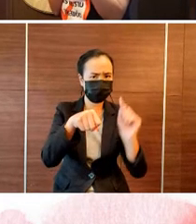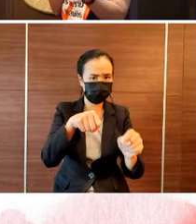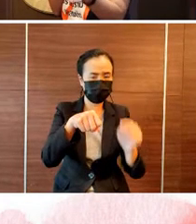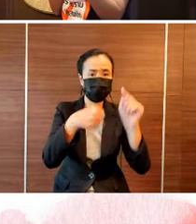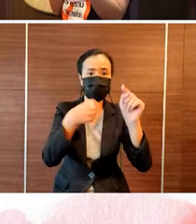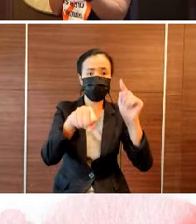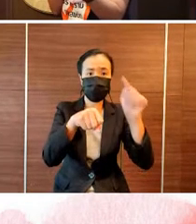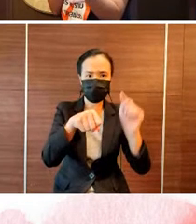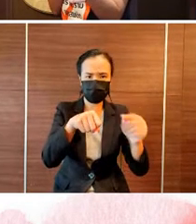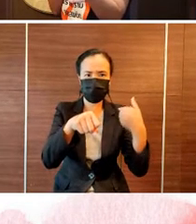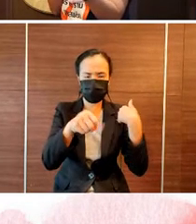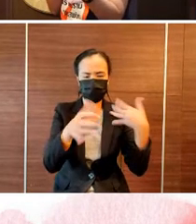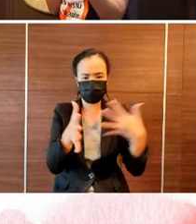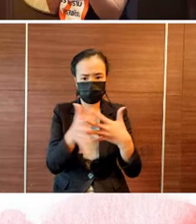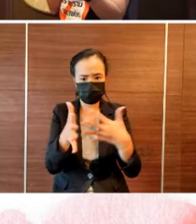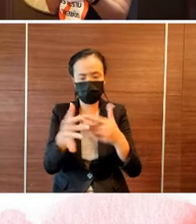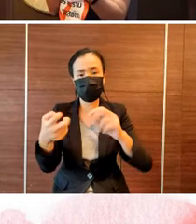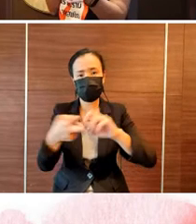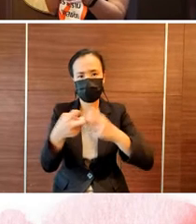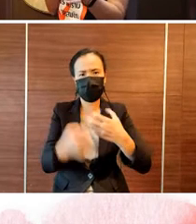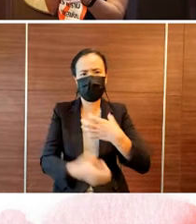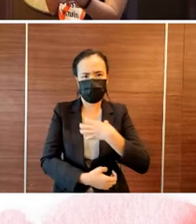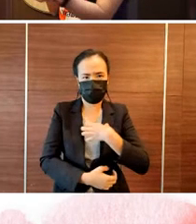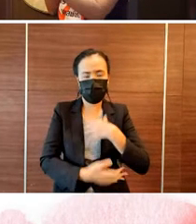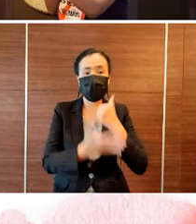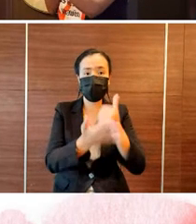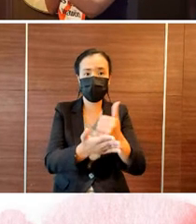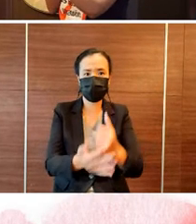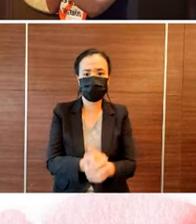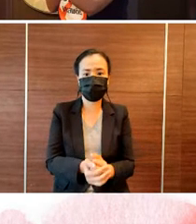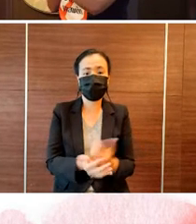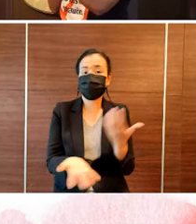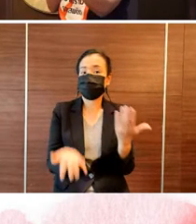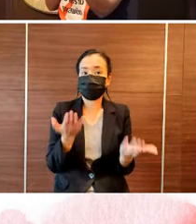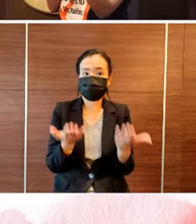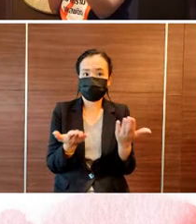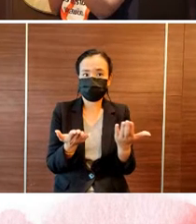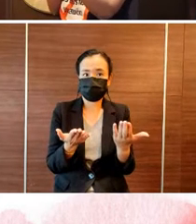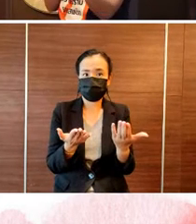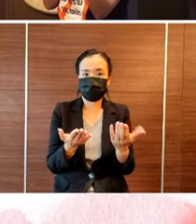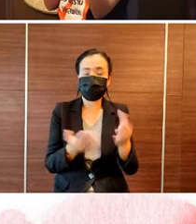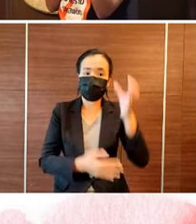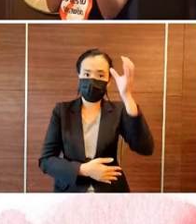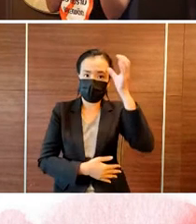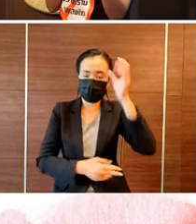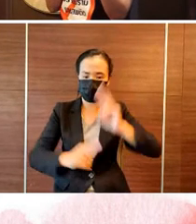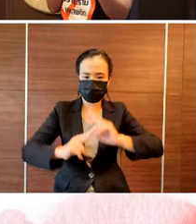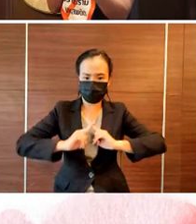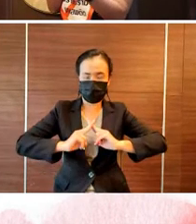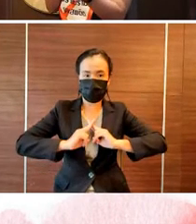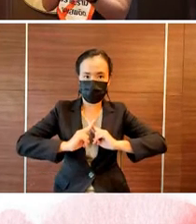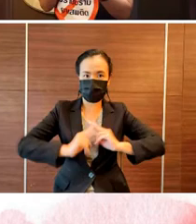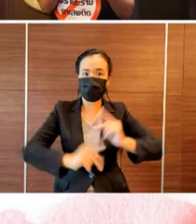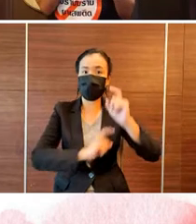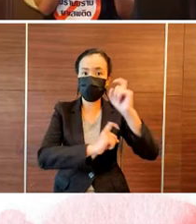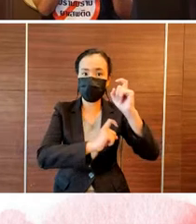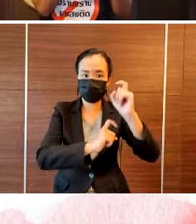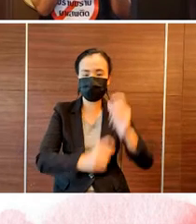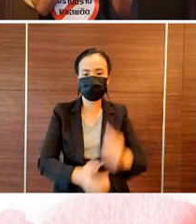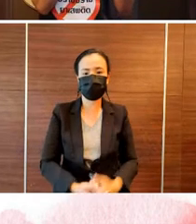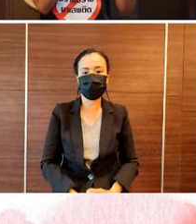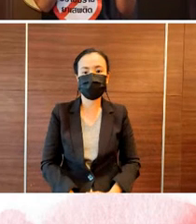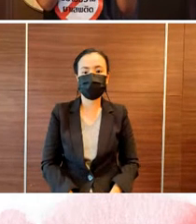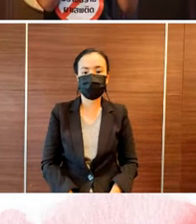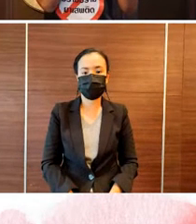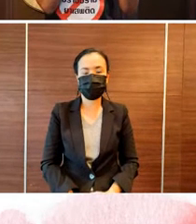ที่คิดว่าอาจจะเผชิญปัญหาแล้วก็ต้องการการช่วยเหลือเนาะที่เหลือก็เป็นเรื่องให้เขาได้องค์ความรู้แล้วก็จัดการตัวเองให้ปลอดภัยจากการใช้ยาไปนะ